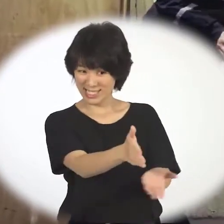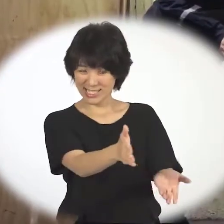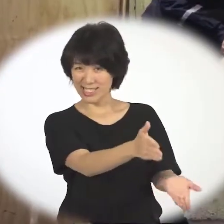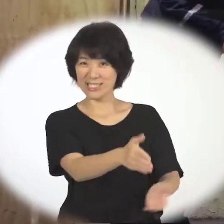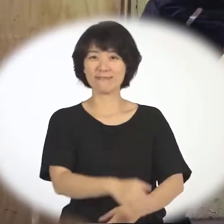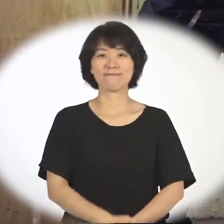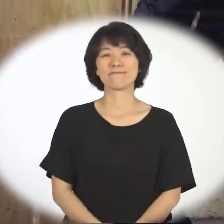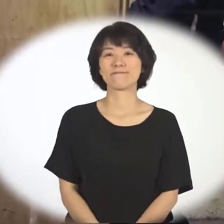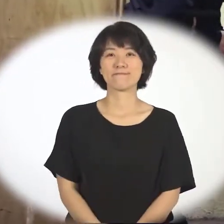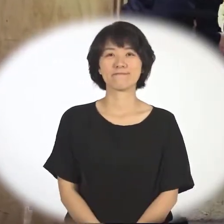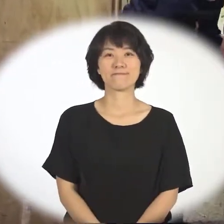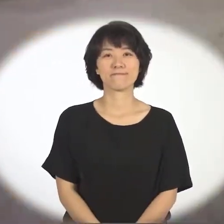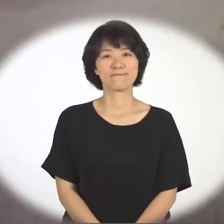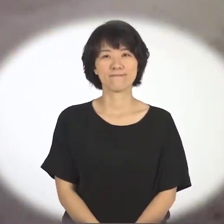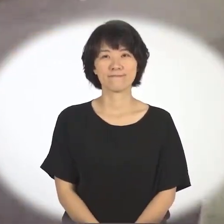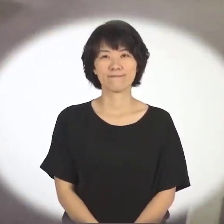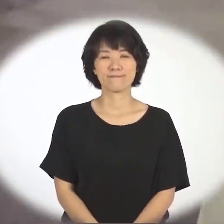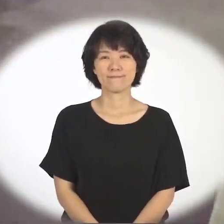那边要进去一点哦，